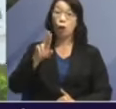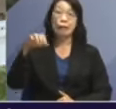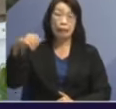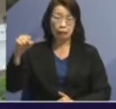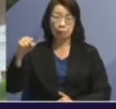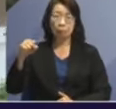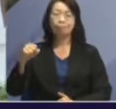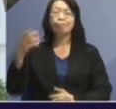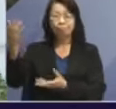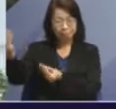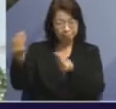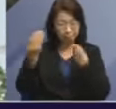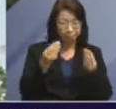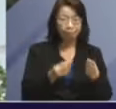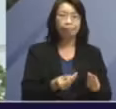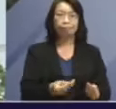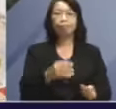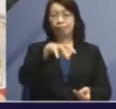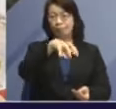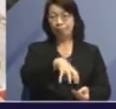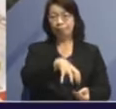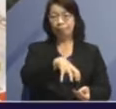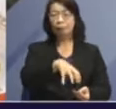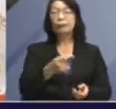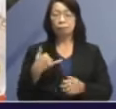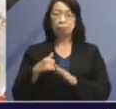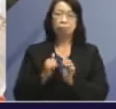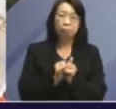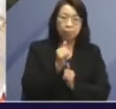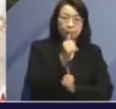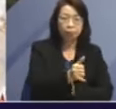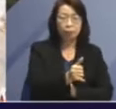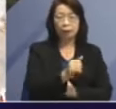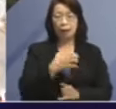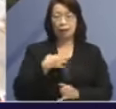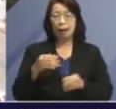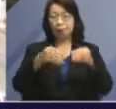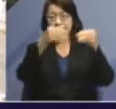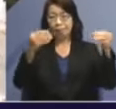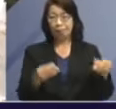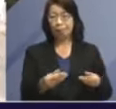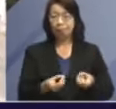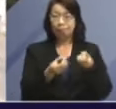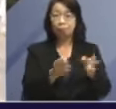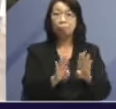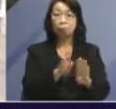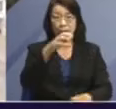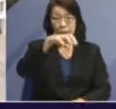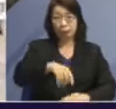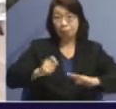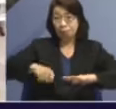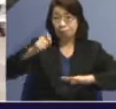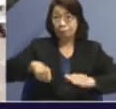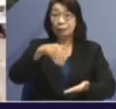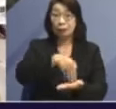โปรดเกล้าโปรดกระหม่อมทรงเสด็จพระราชดำเนินมาประกอบพิธีวางศิลาฤกษ์ศาลจังหวัดพิษณุโลกอย่างเป็นท